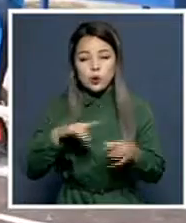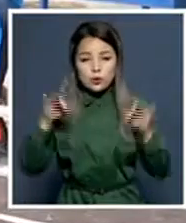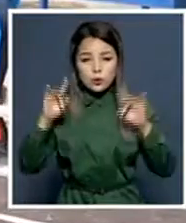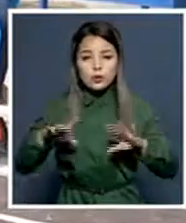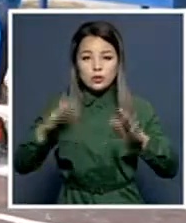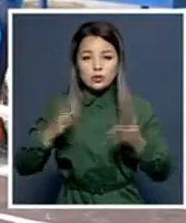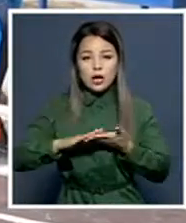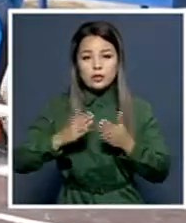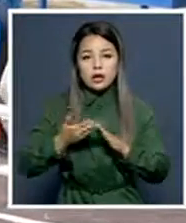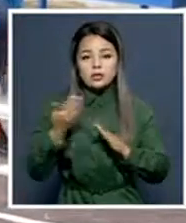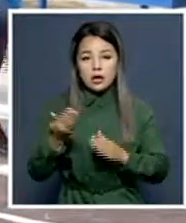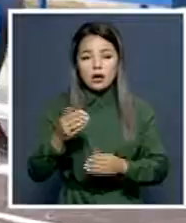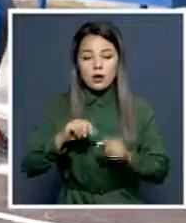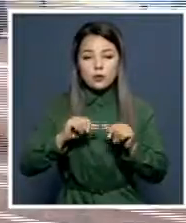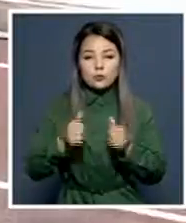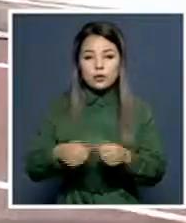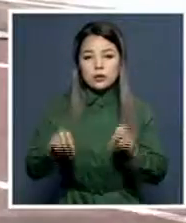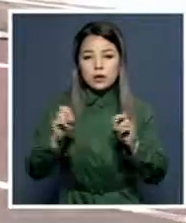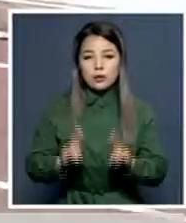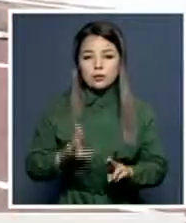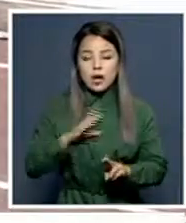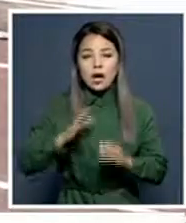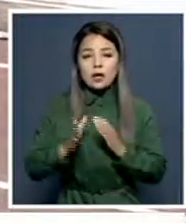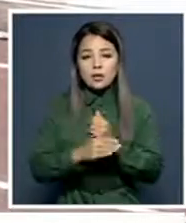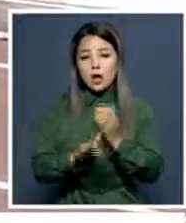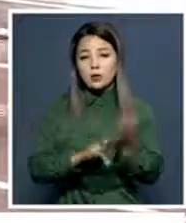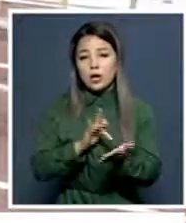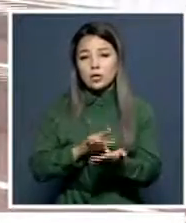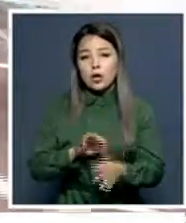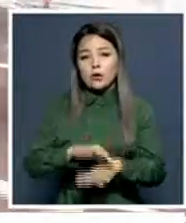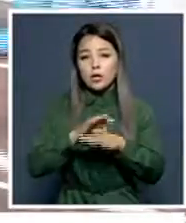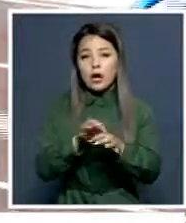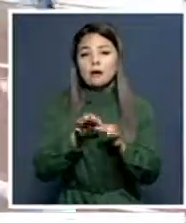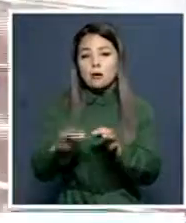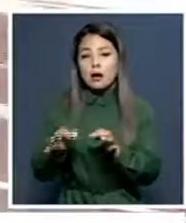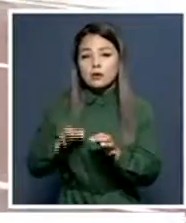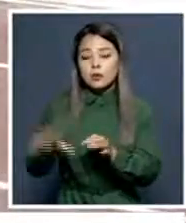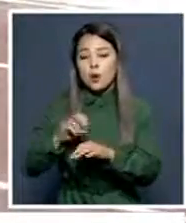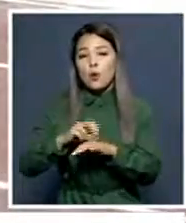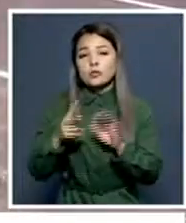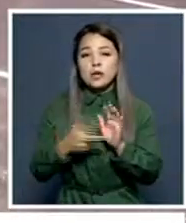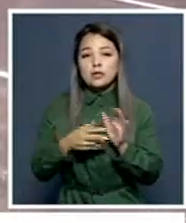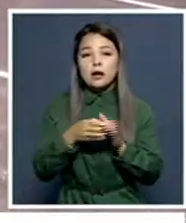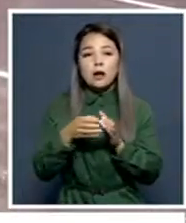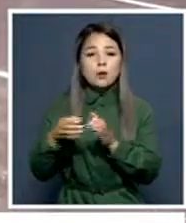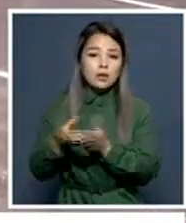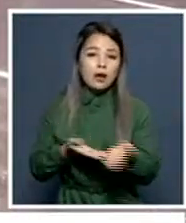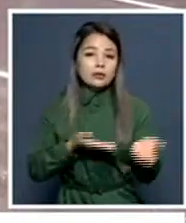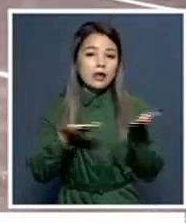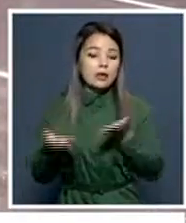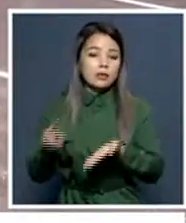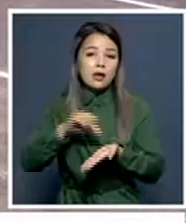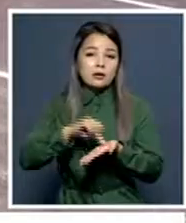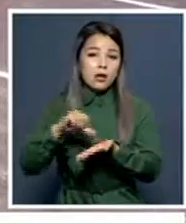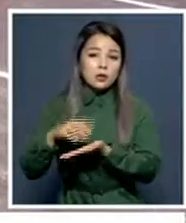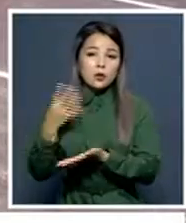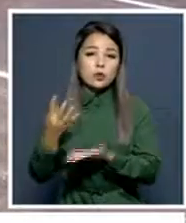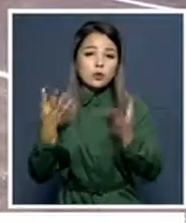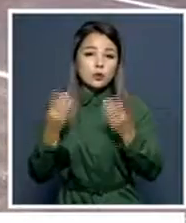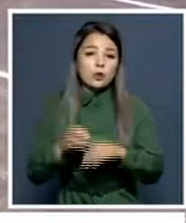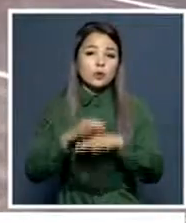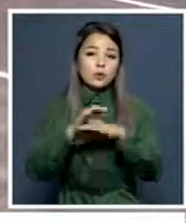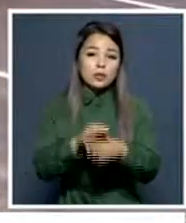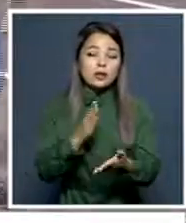комитеті ұйымдастырған дода Атырау қаласында өтті. Оған еліміздің түкпір-түкпірінен 18 команда қатысқан. 4 күнге созылған